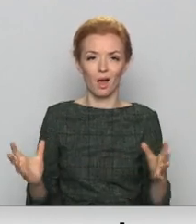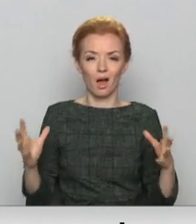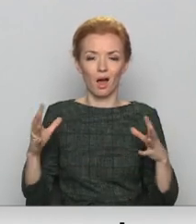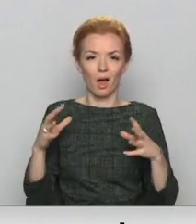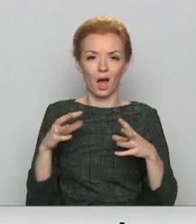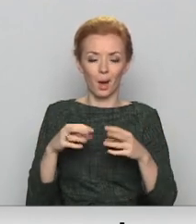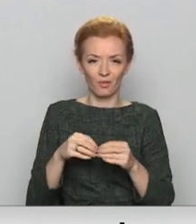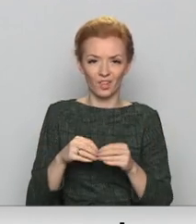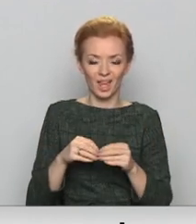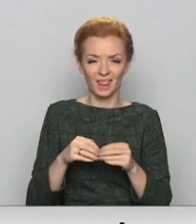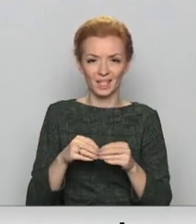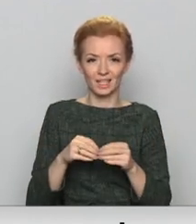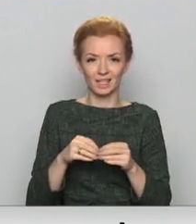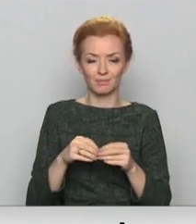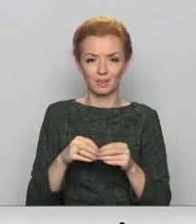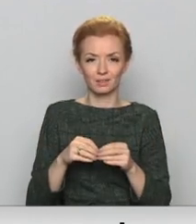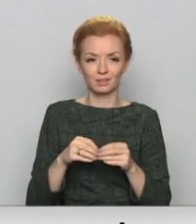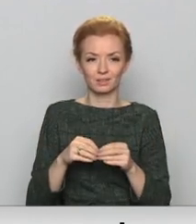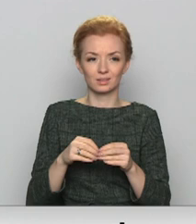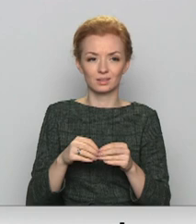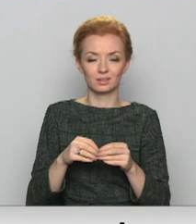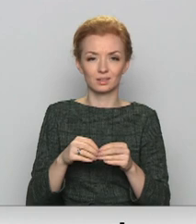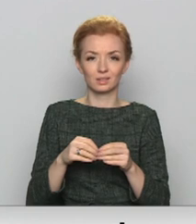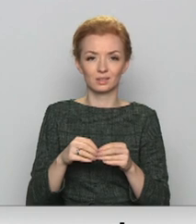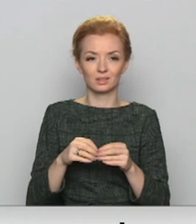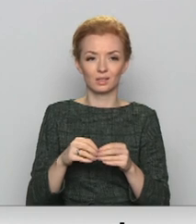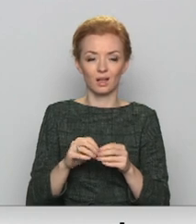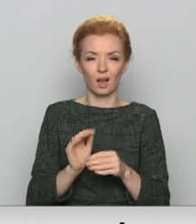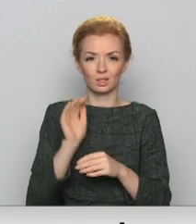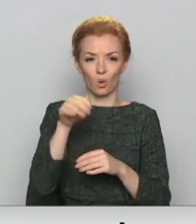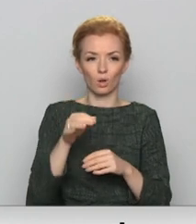apvienības, tātad Aizkrauklas novada